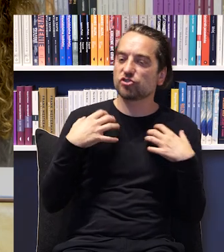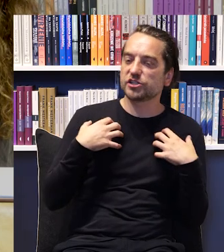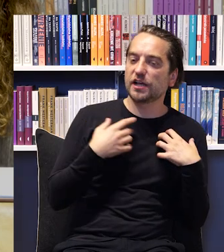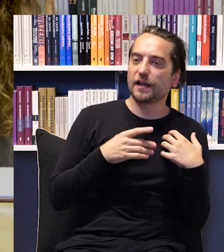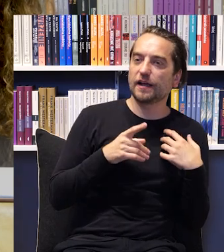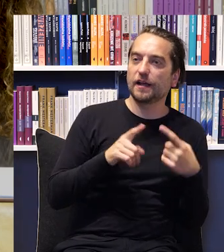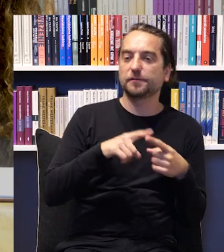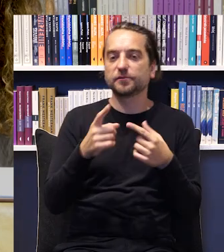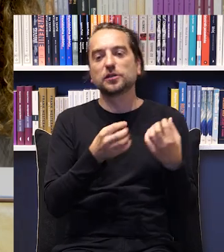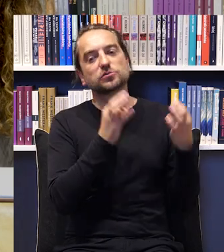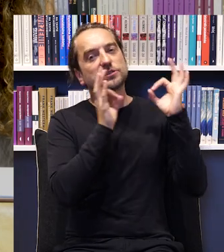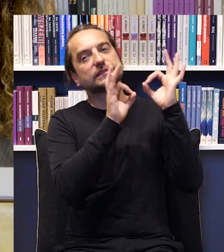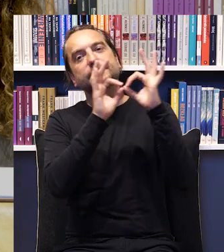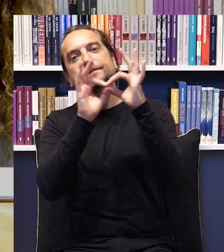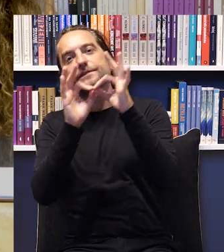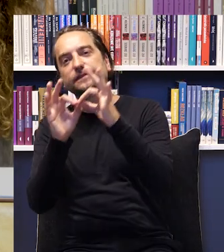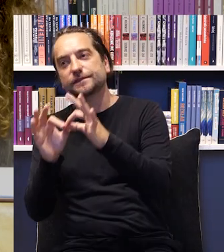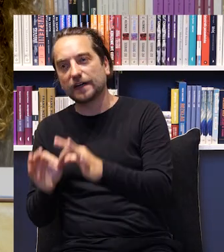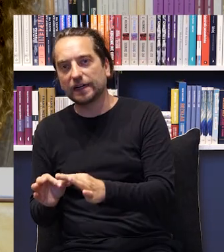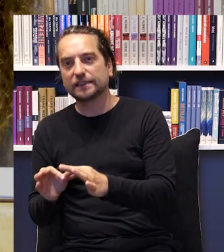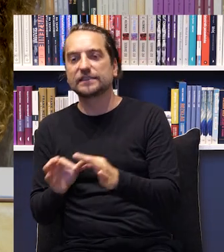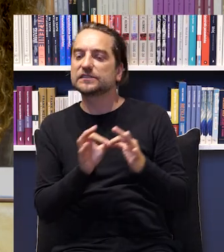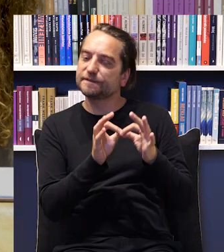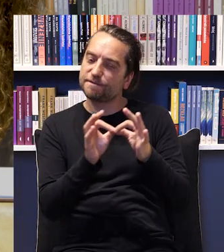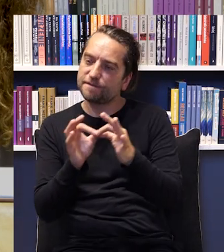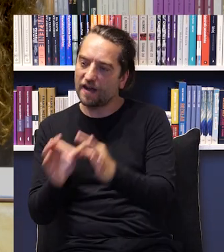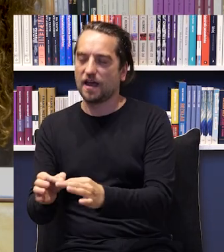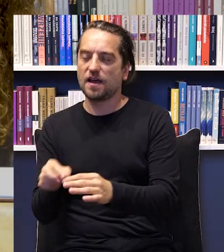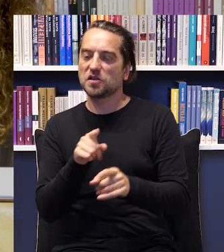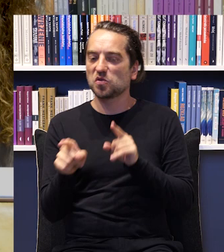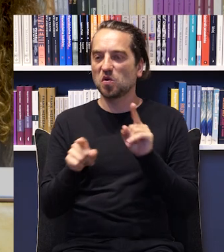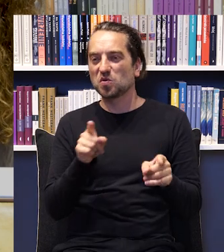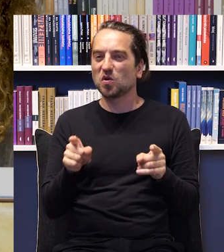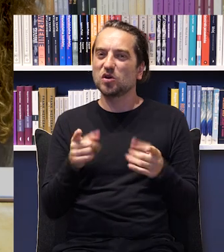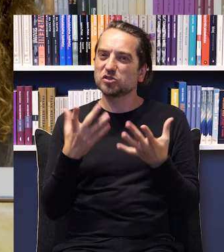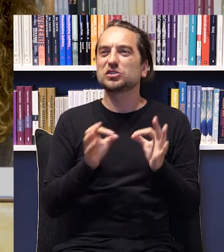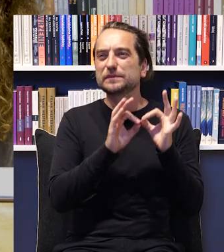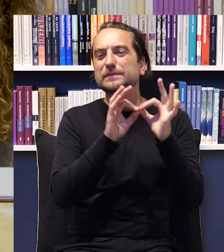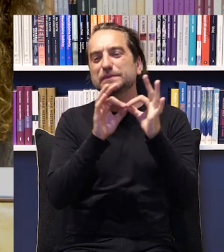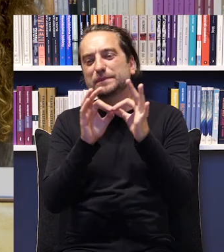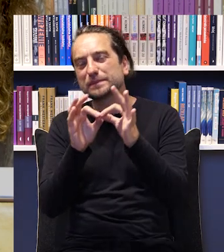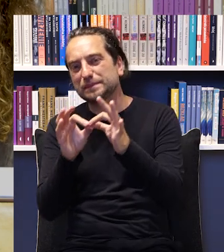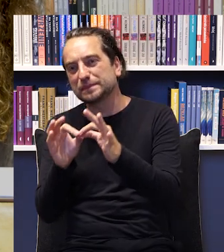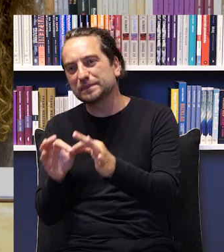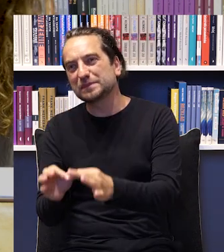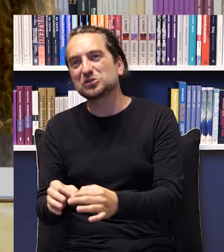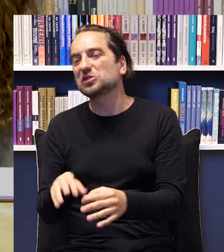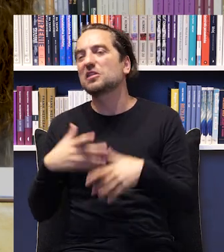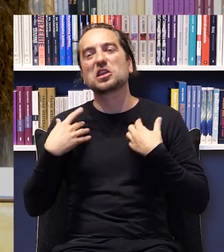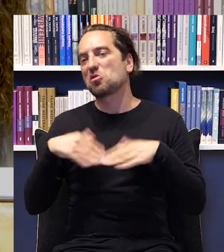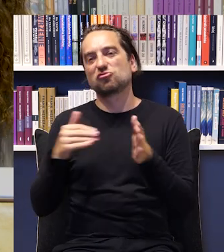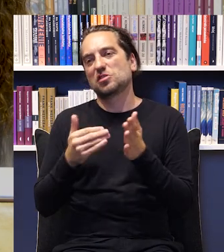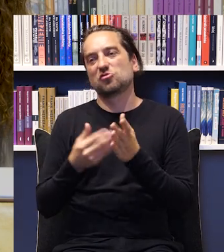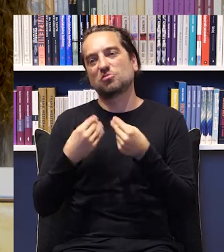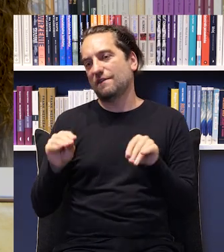versus przetrwanie. Że życie jakby versus trwanie. Tak, ale że ten w ogóle jakby tryb przetrwania to jest taki tryb minimalny, w którym